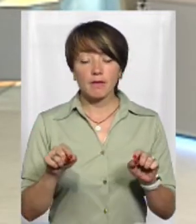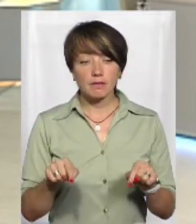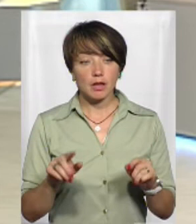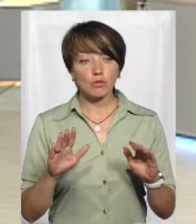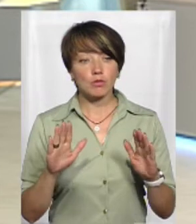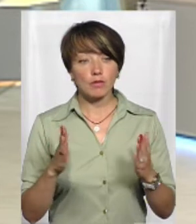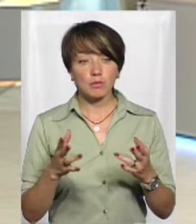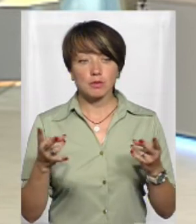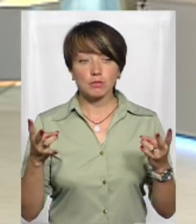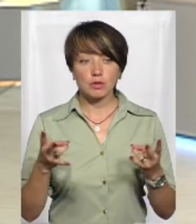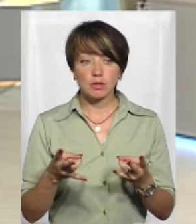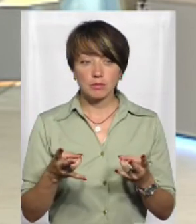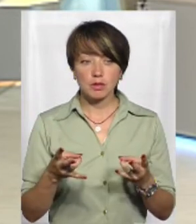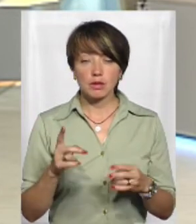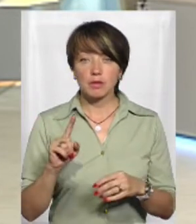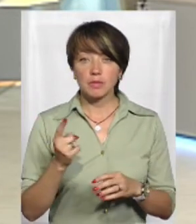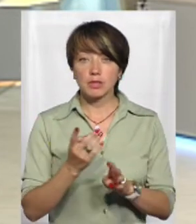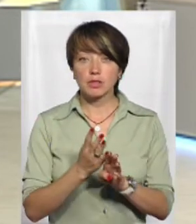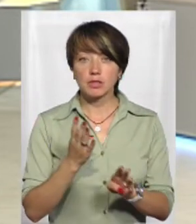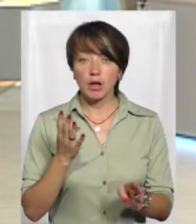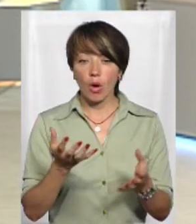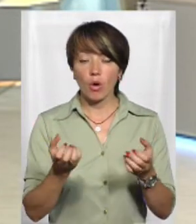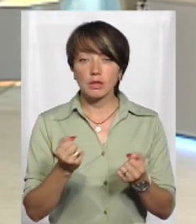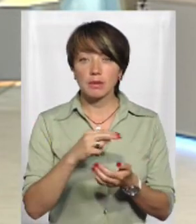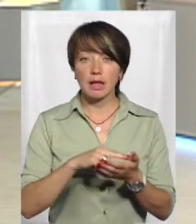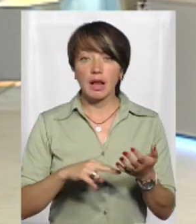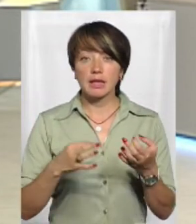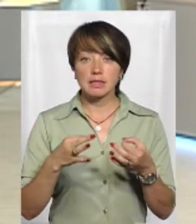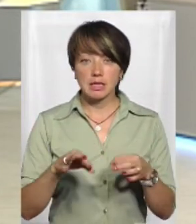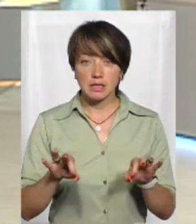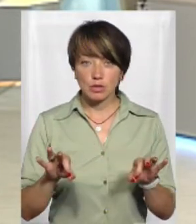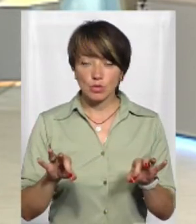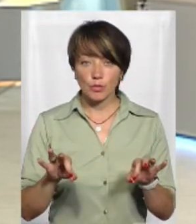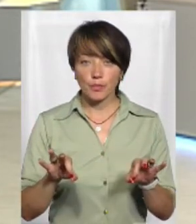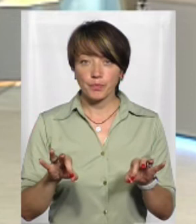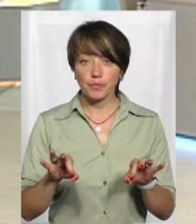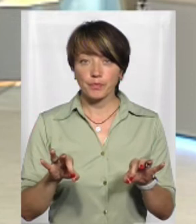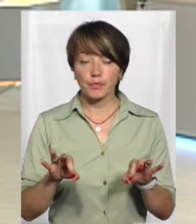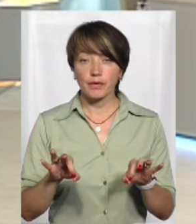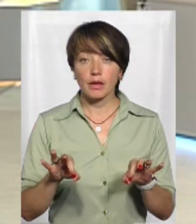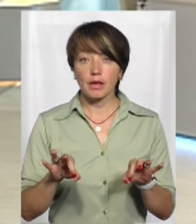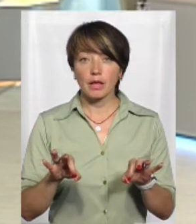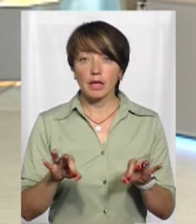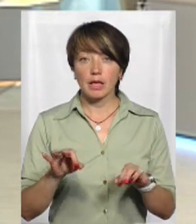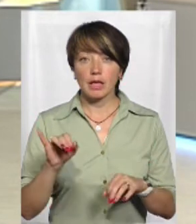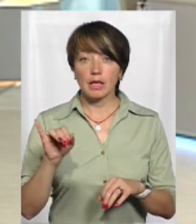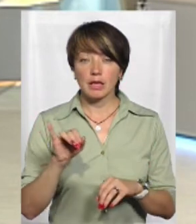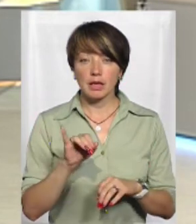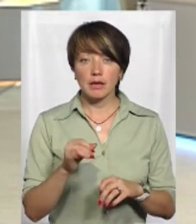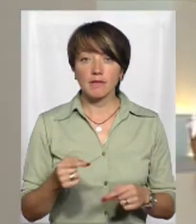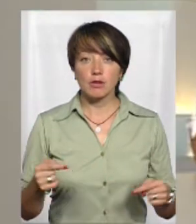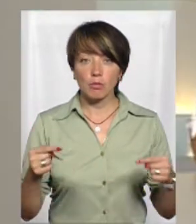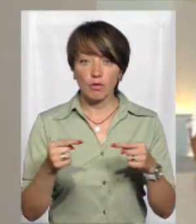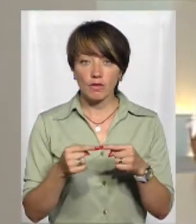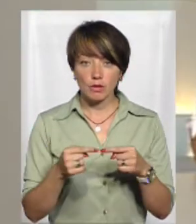випадку потрібно найперше це мати ліцензію, бо це ліцензований вид діяльності на здійснення будівельних робіт. І